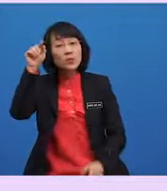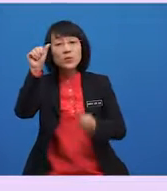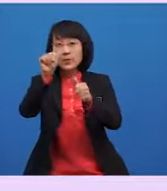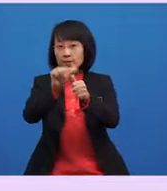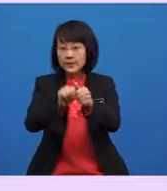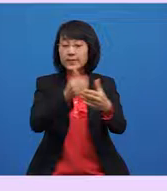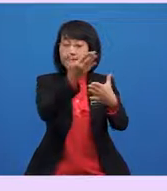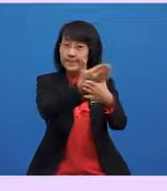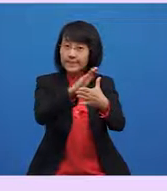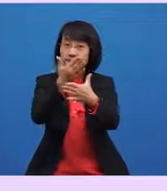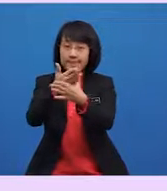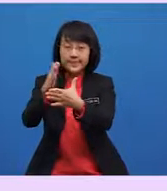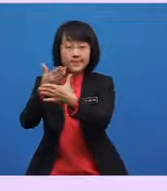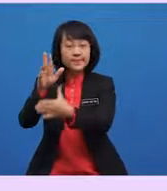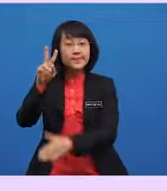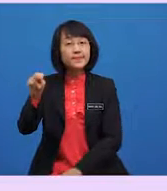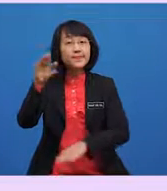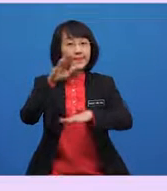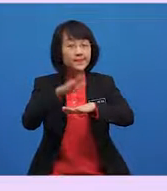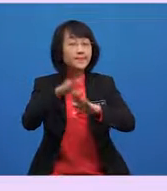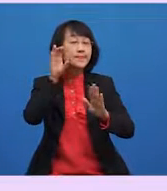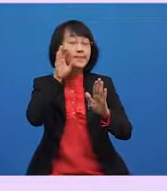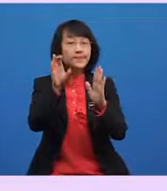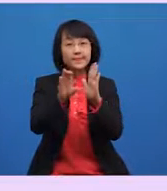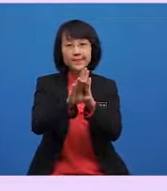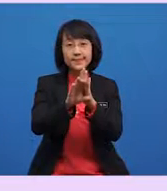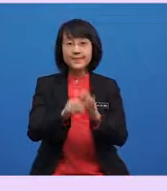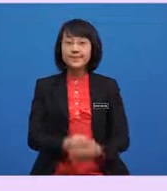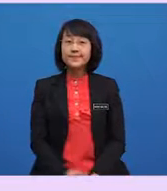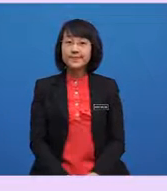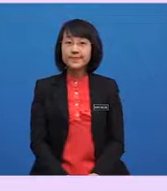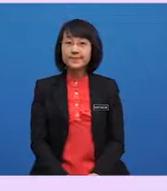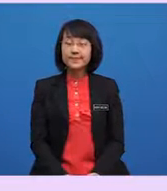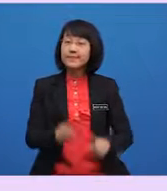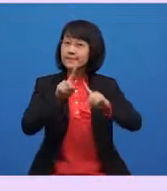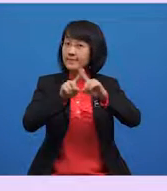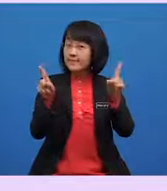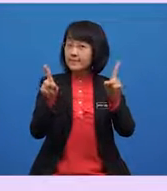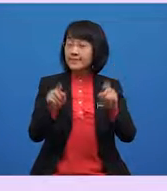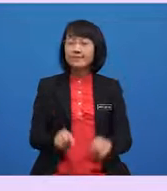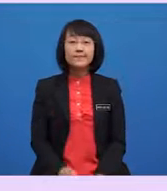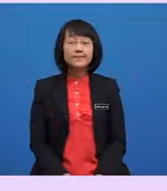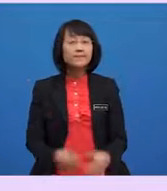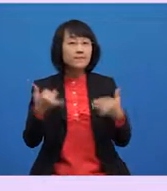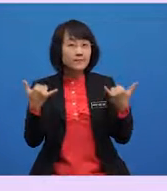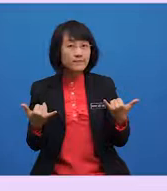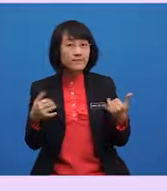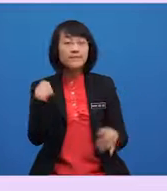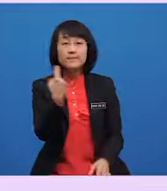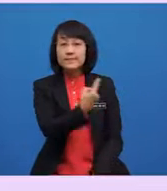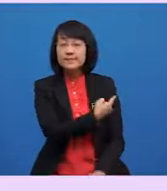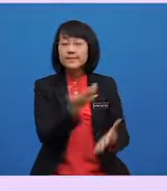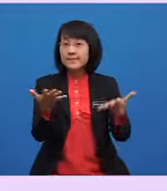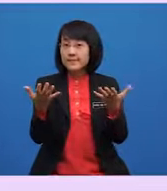setiap bahagian pada gambar rajah. Tetapi kali ini kita